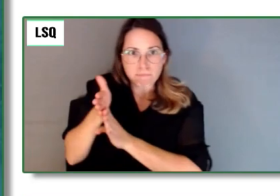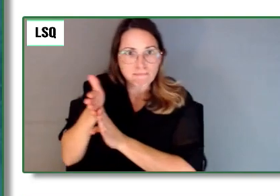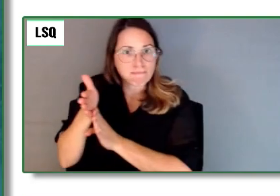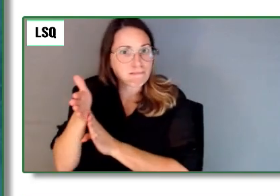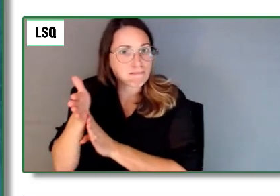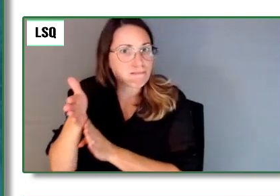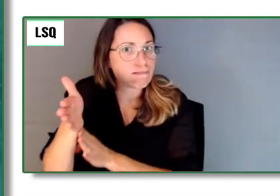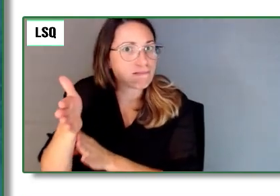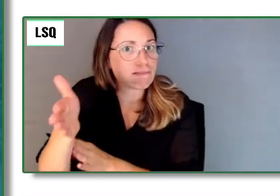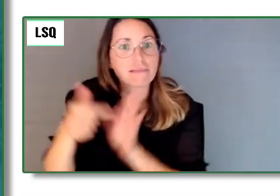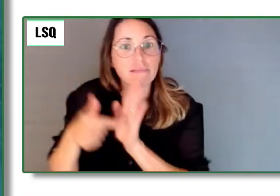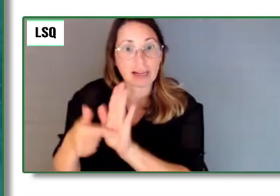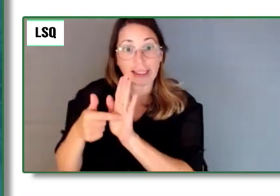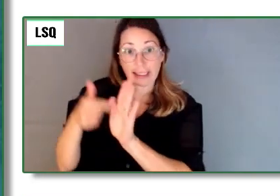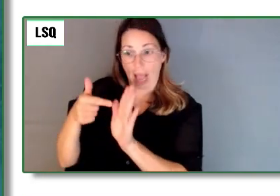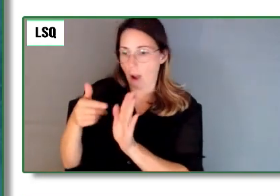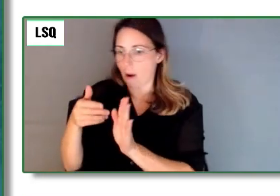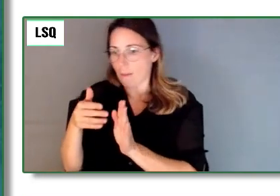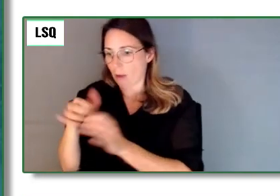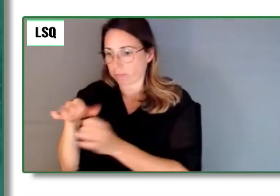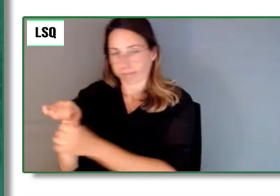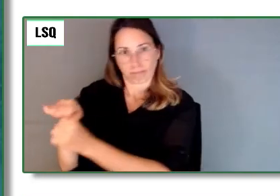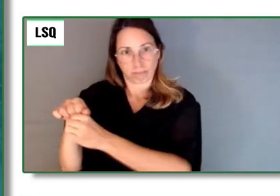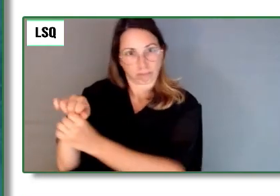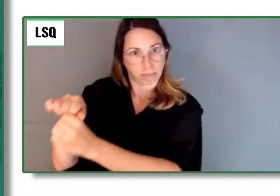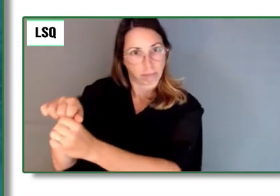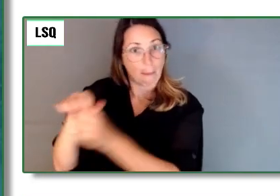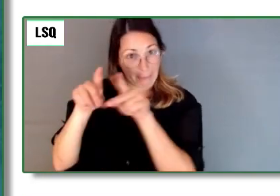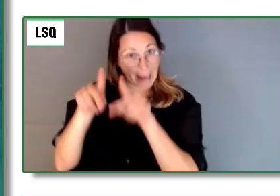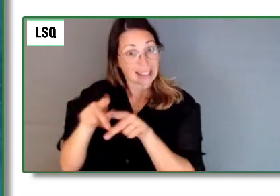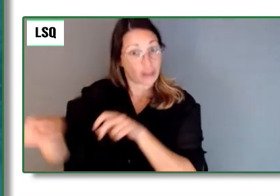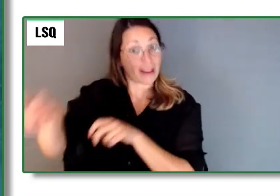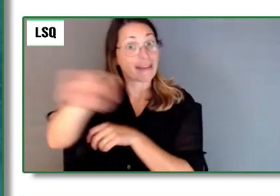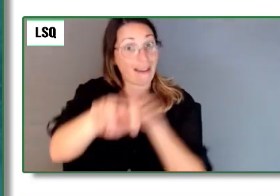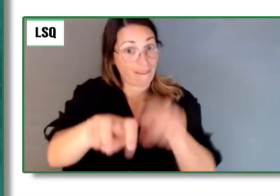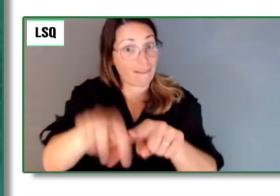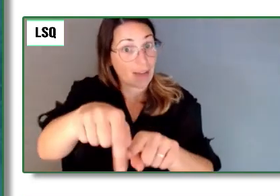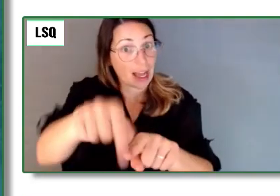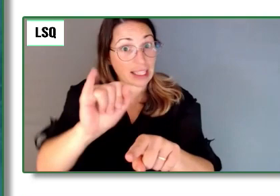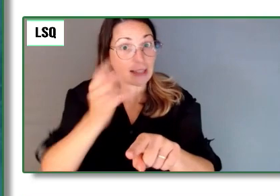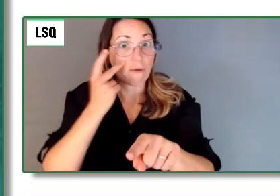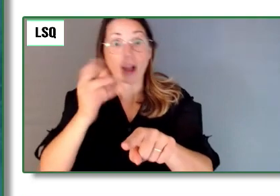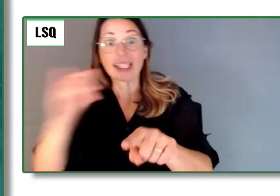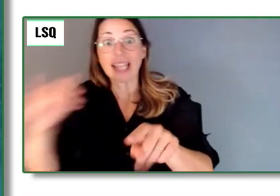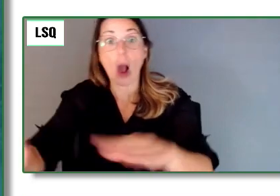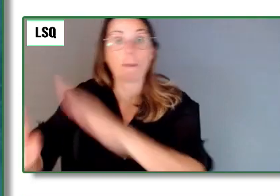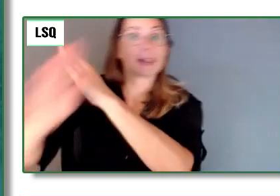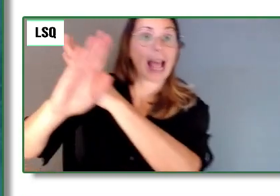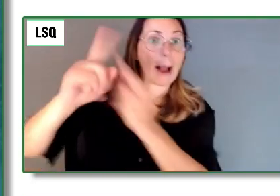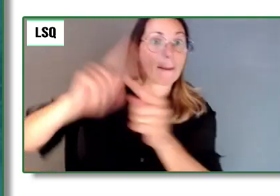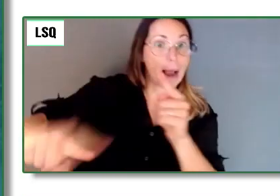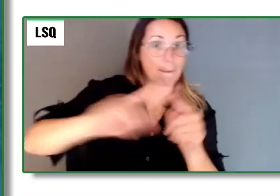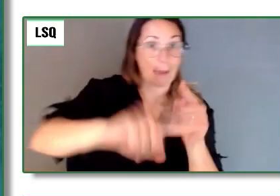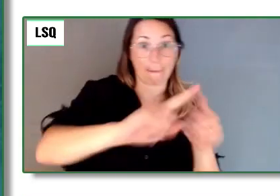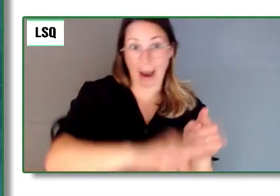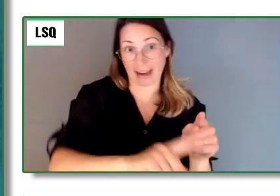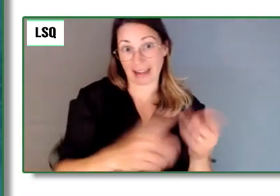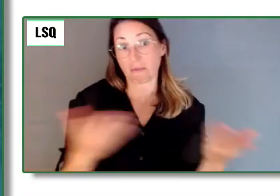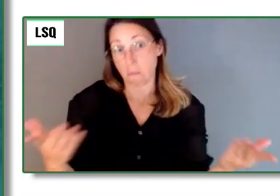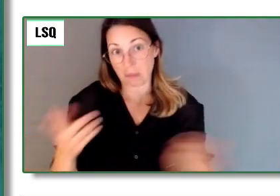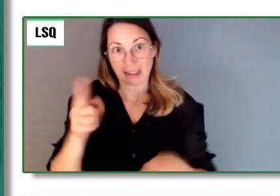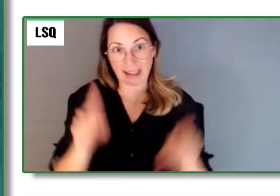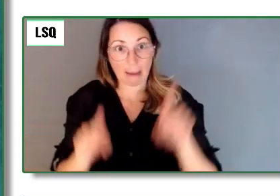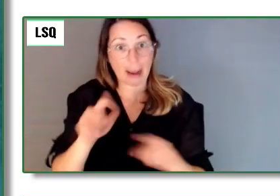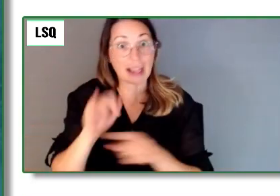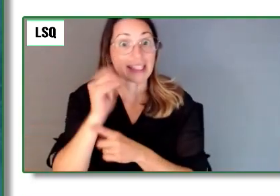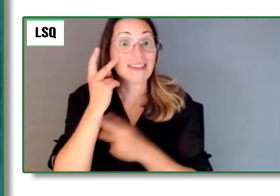Donc mener ou suivre. Si vous voyez un petit peu, vous allez guider la personne non-voyante et si c'est le contraire, vous allez suivre